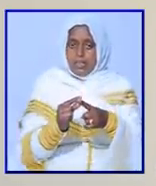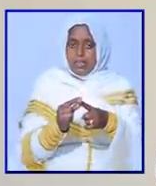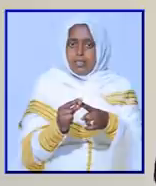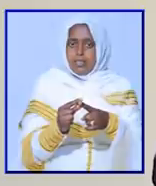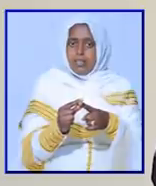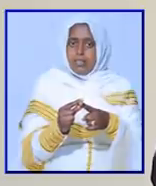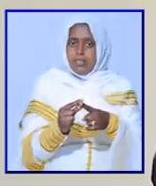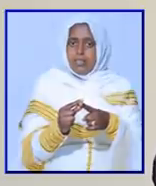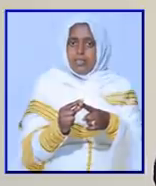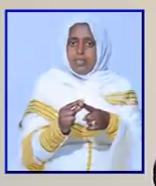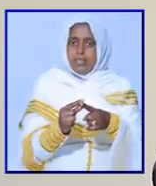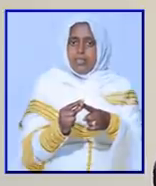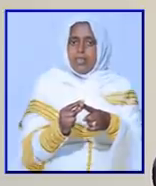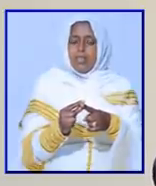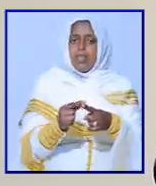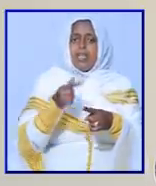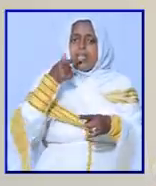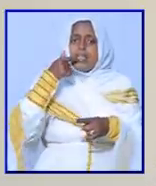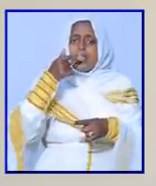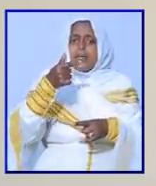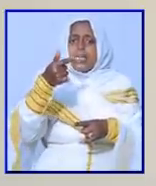ይህንን ቃል